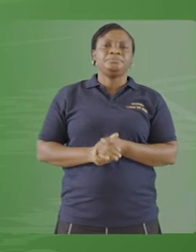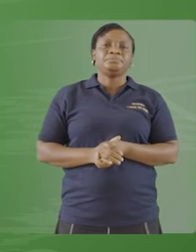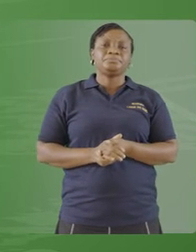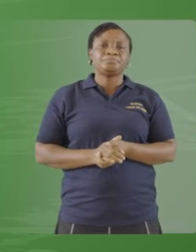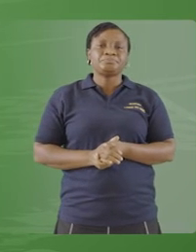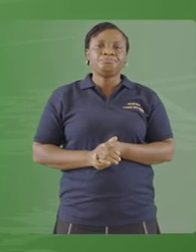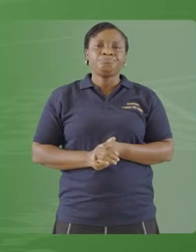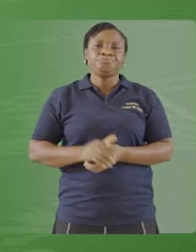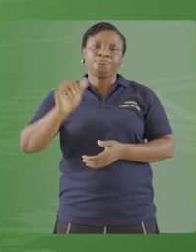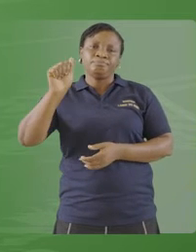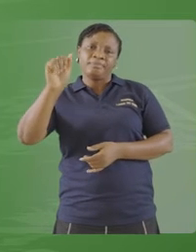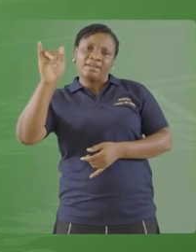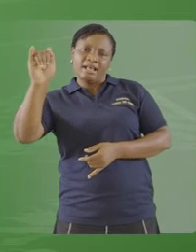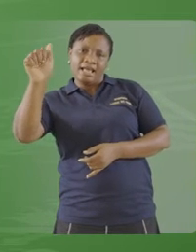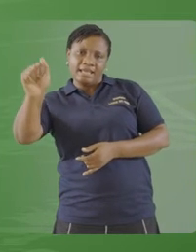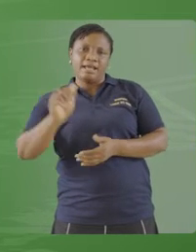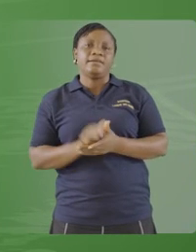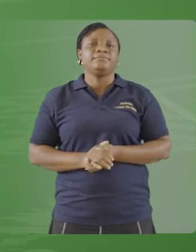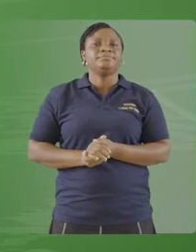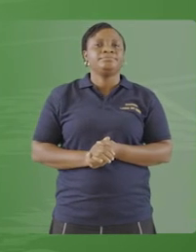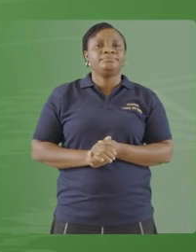test, il est question d'Aya.